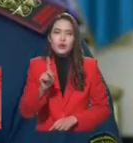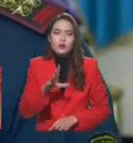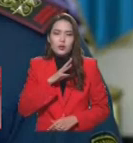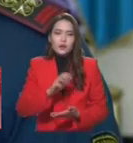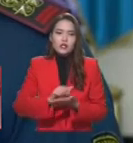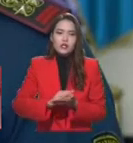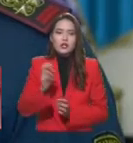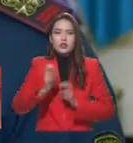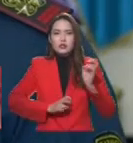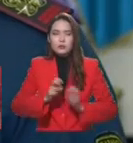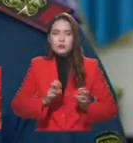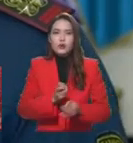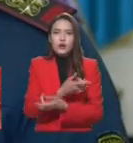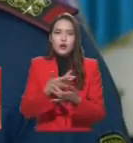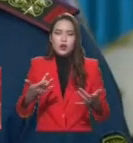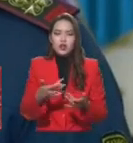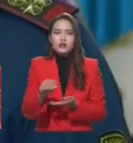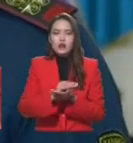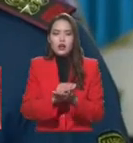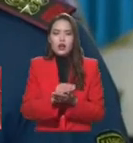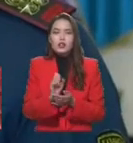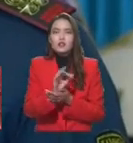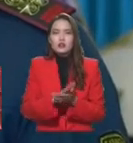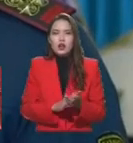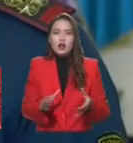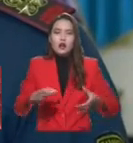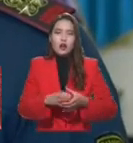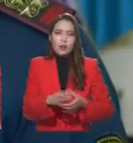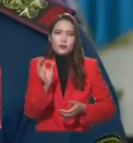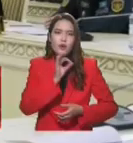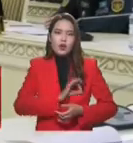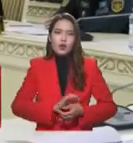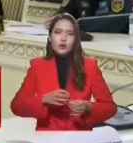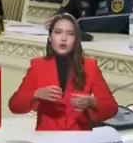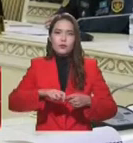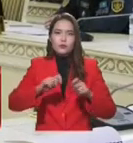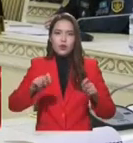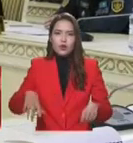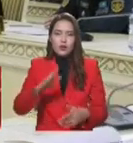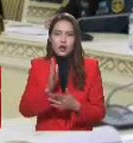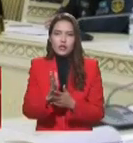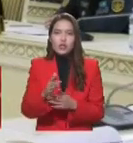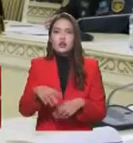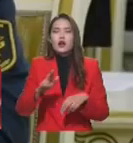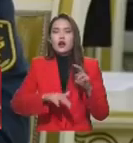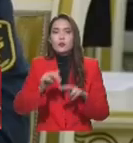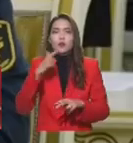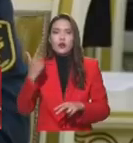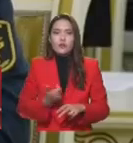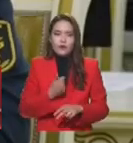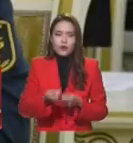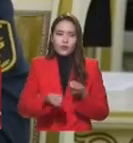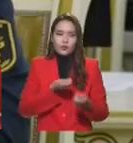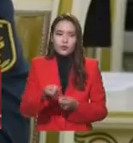производства с высокой долей локализации, позволяющей снизить зависимость от импортных поставок. В производстве военной продукции важную роль